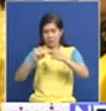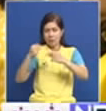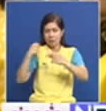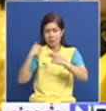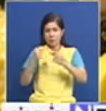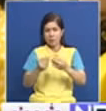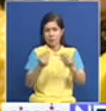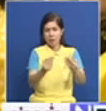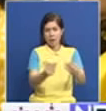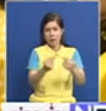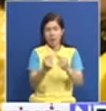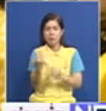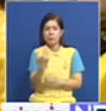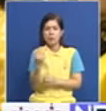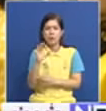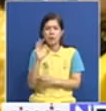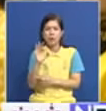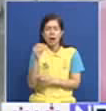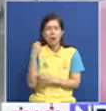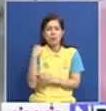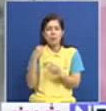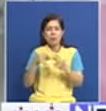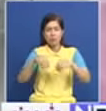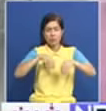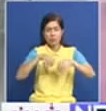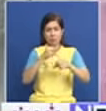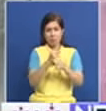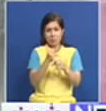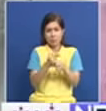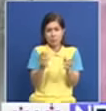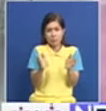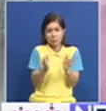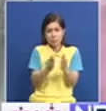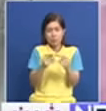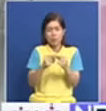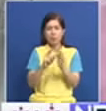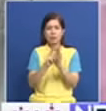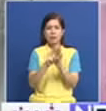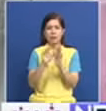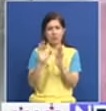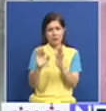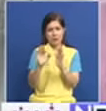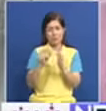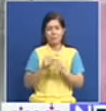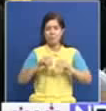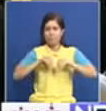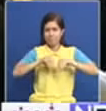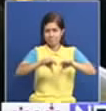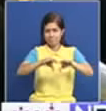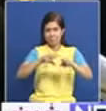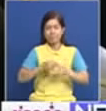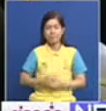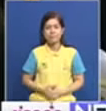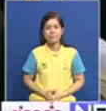ให้กับช่อง9อสมทจัดทำเป็นสารคดีสั้นความยาว9นาที